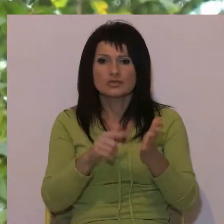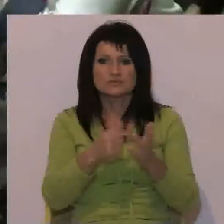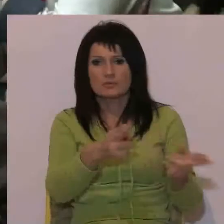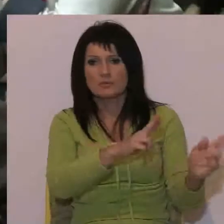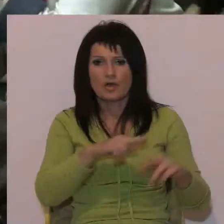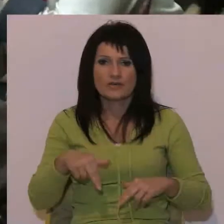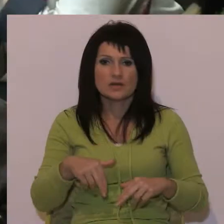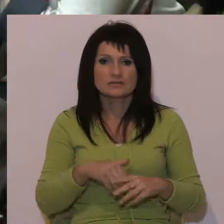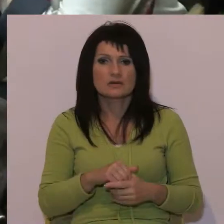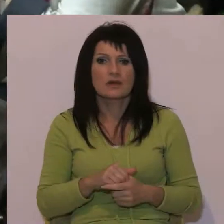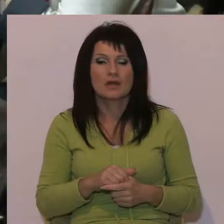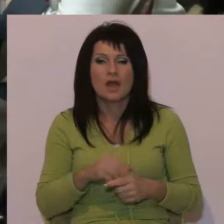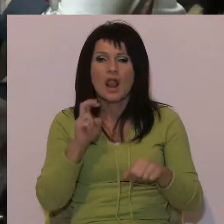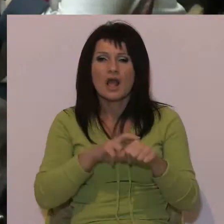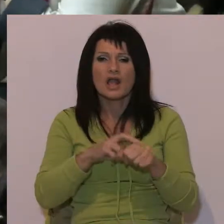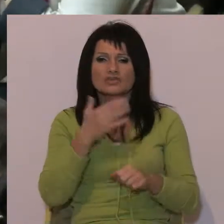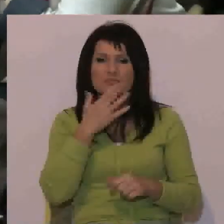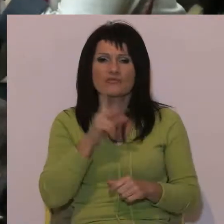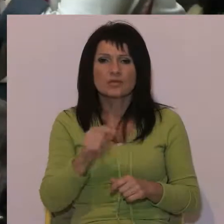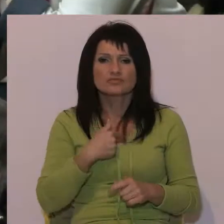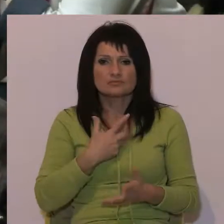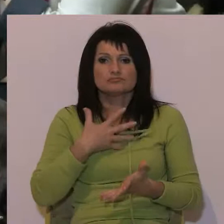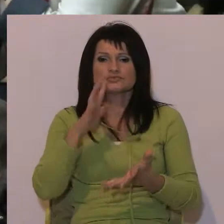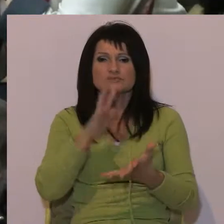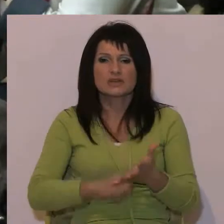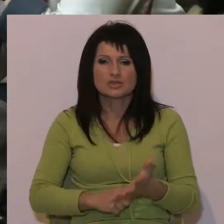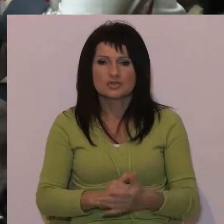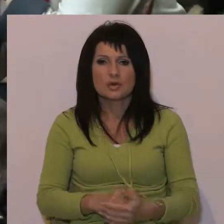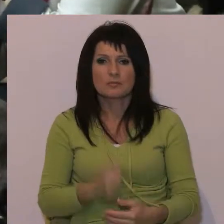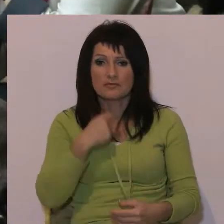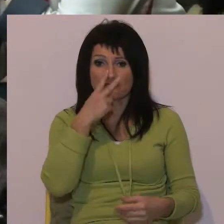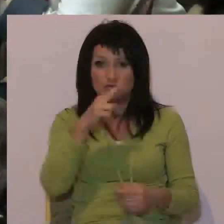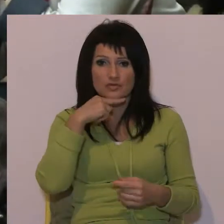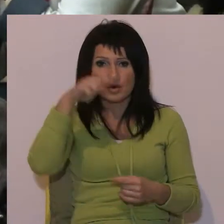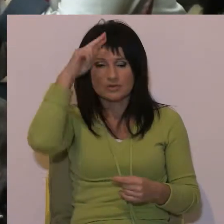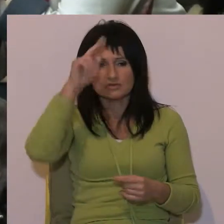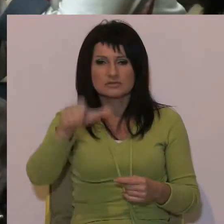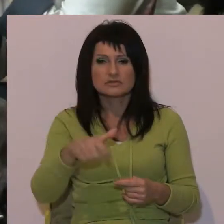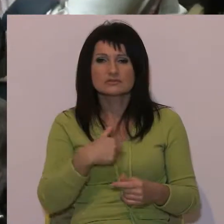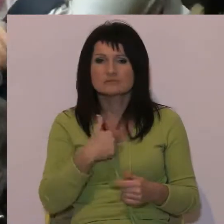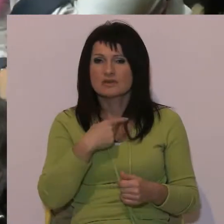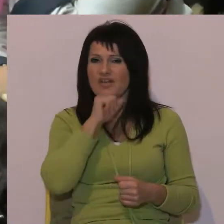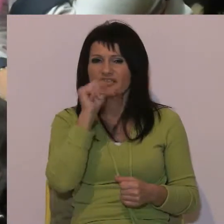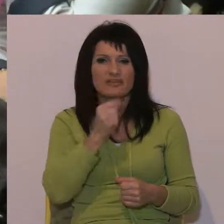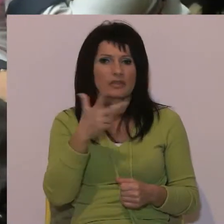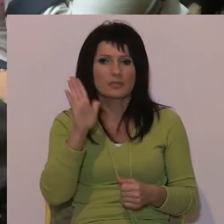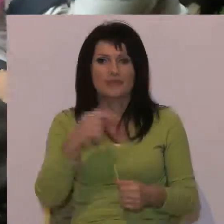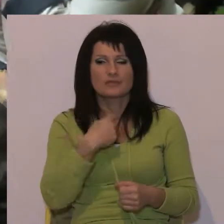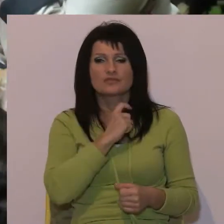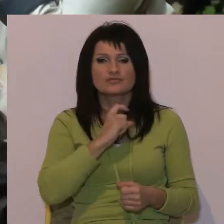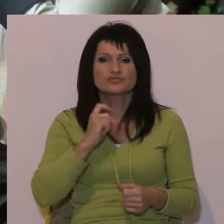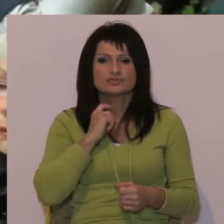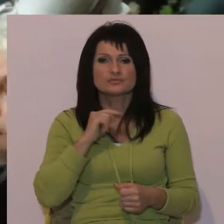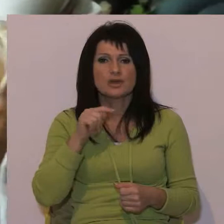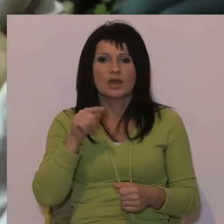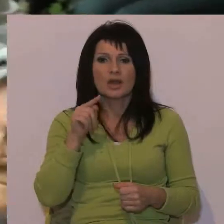powraca. Lekarze mówią, że się przestraszyłem. Widzi ojciec, ja nigdy nie będę księdzem. I